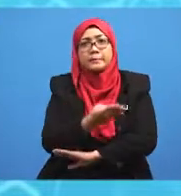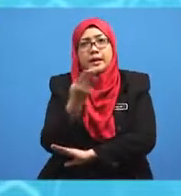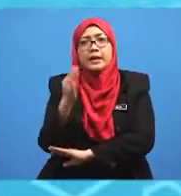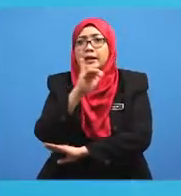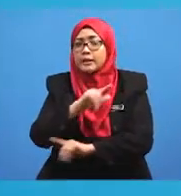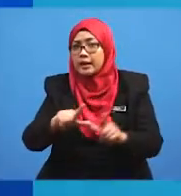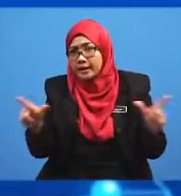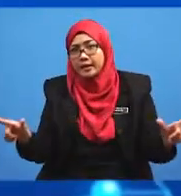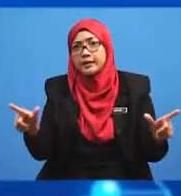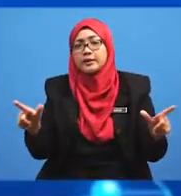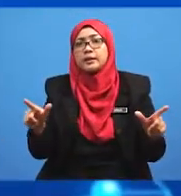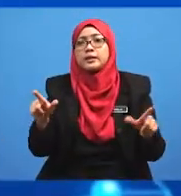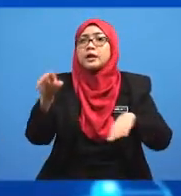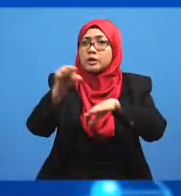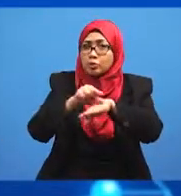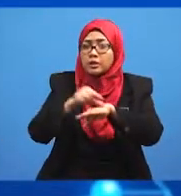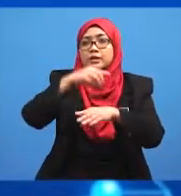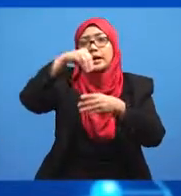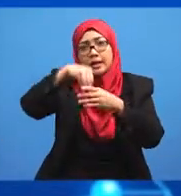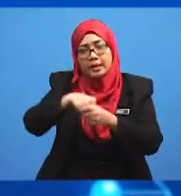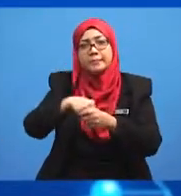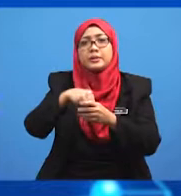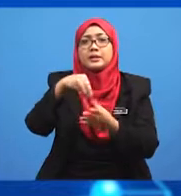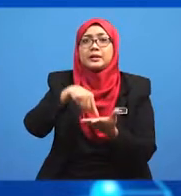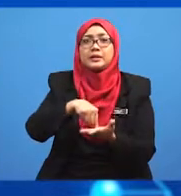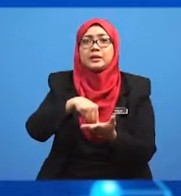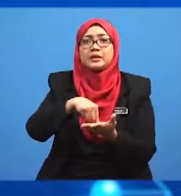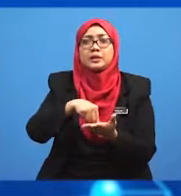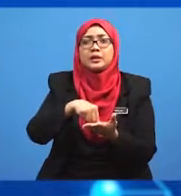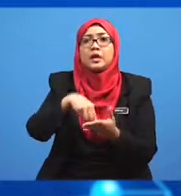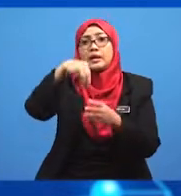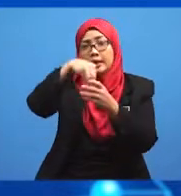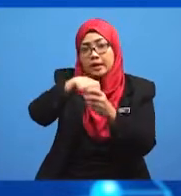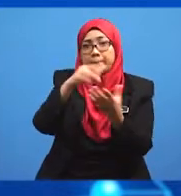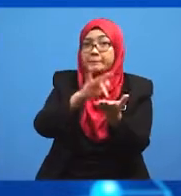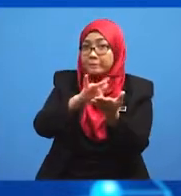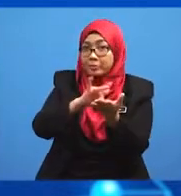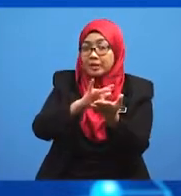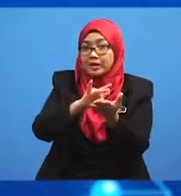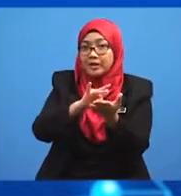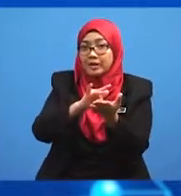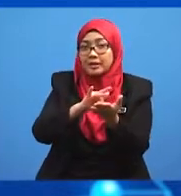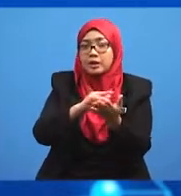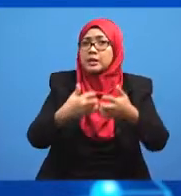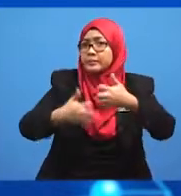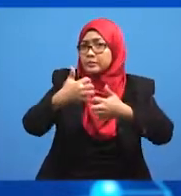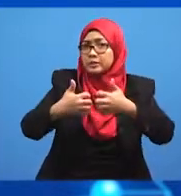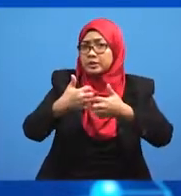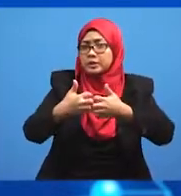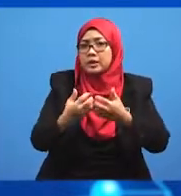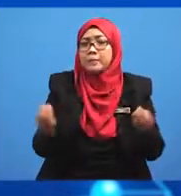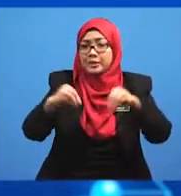ini seperti bidang perubatan, bidang perindustrian, bidang pertanian dan